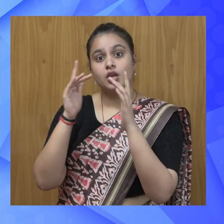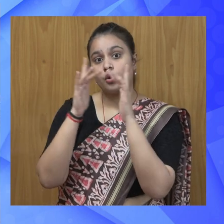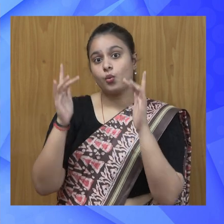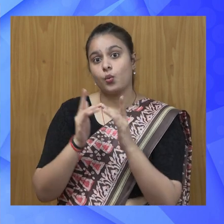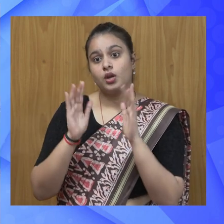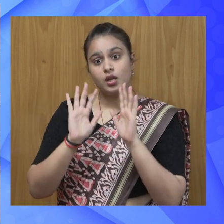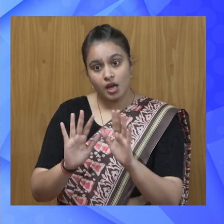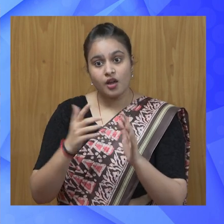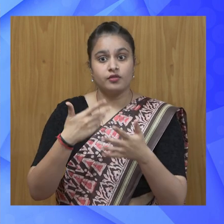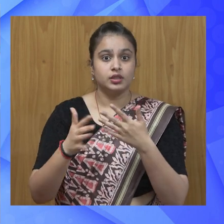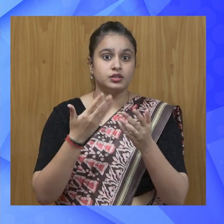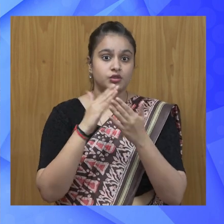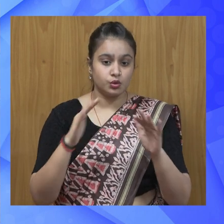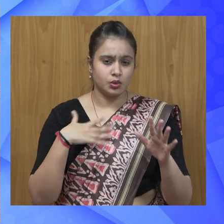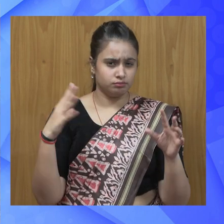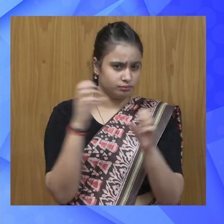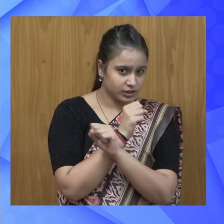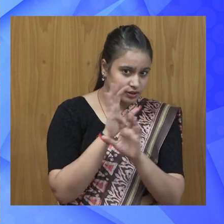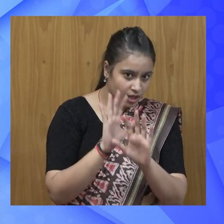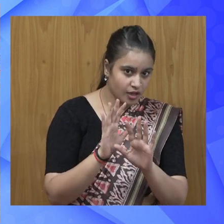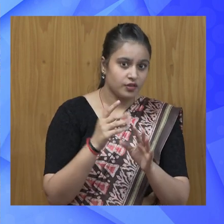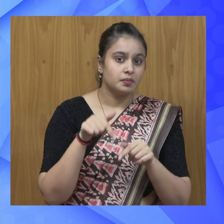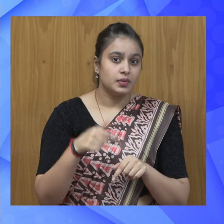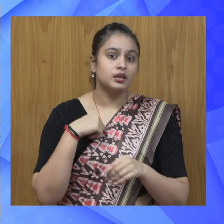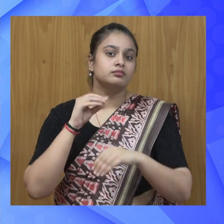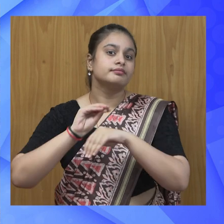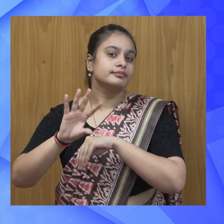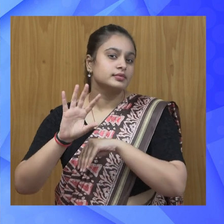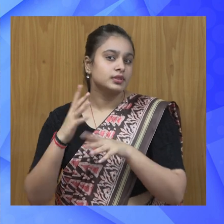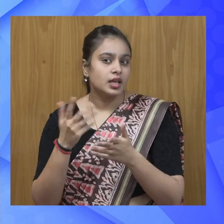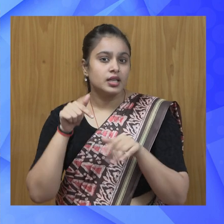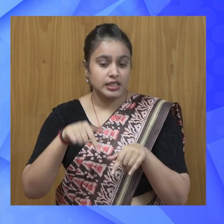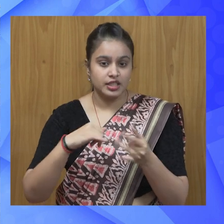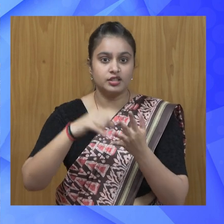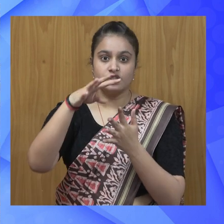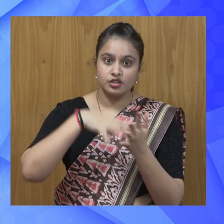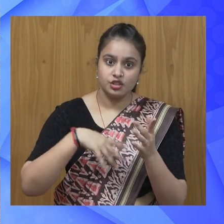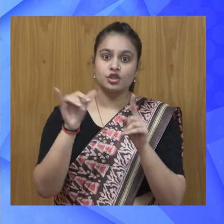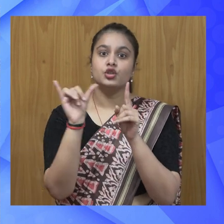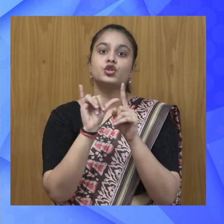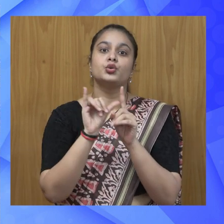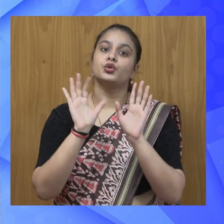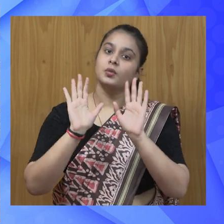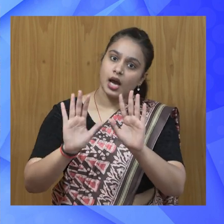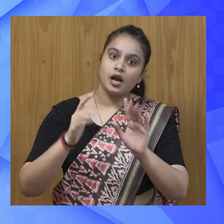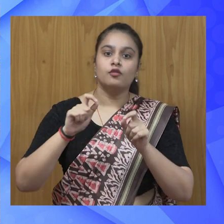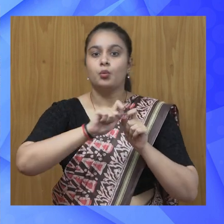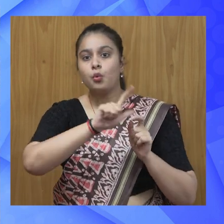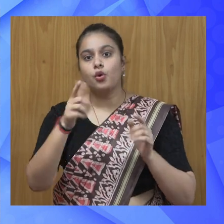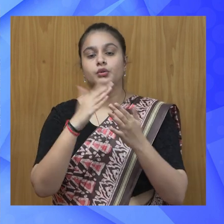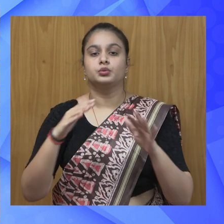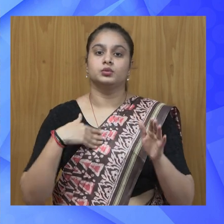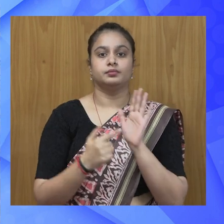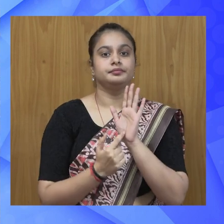यदि आपके स्टूडेंट्स ने ये मिस कर दिया है तो माय एडवाइस वुड बी कि आप इस सेशन को ये यूट्यूब पे मिलेगा इसको अपने सभी स्टूडेंट्स को